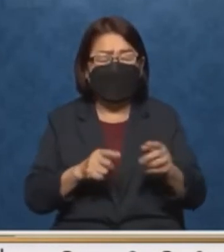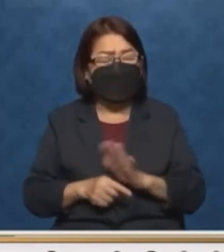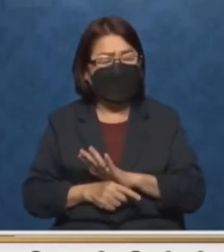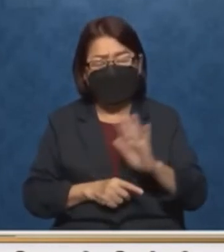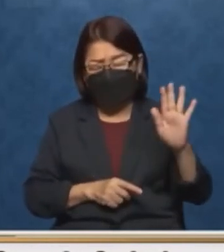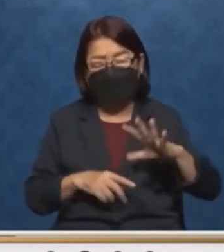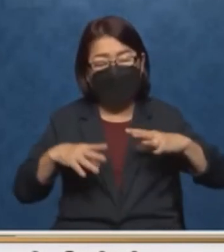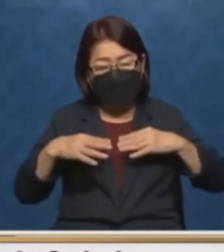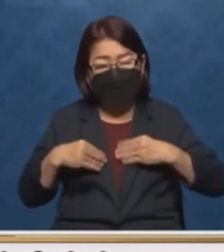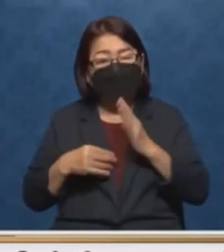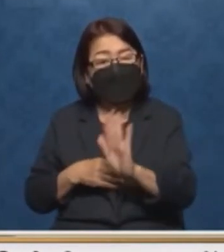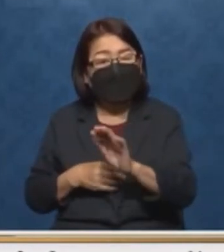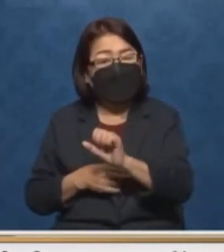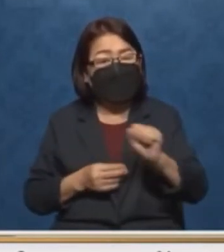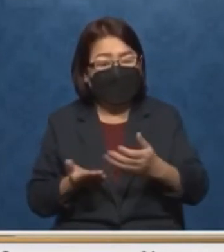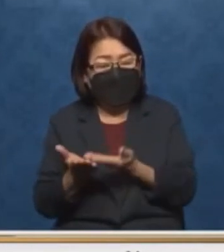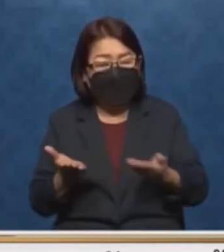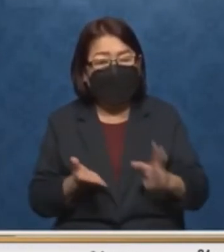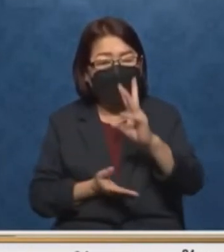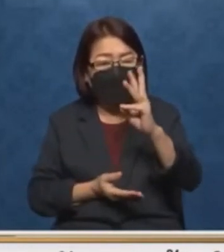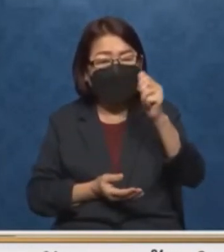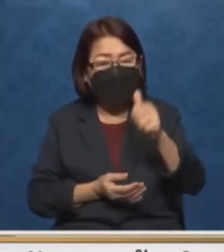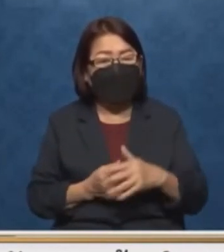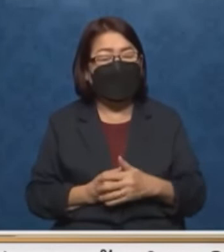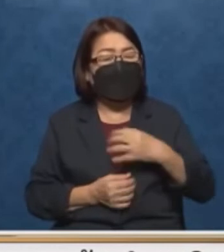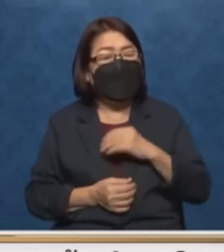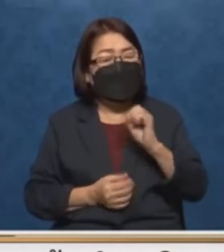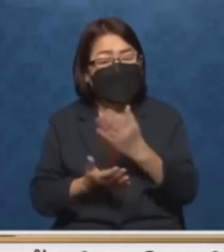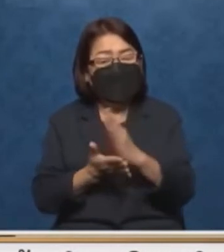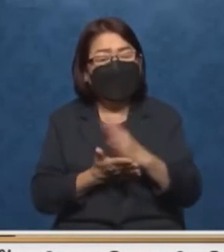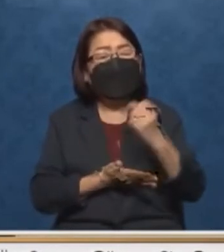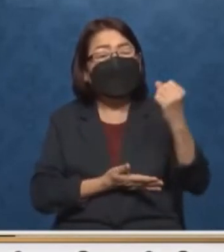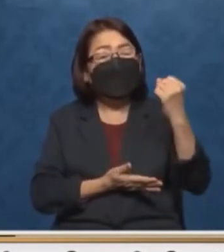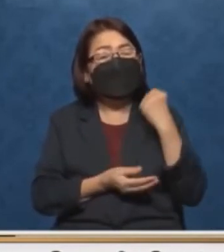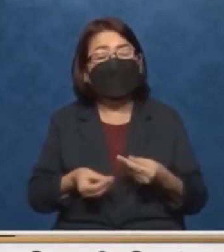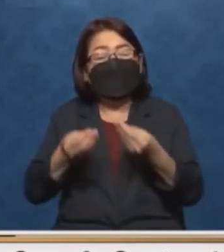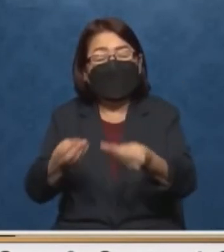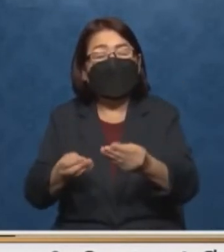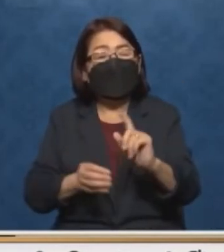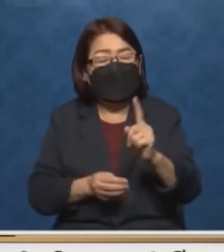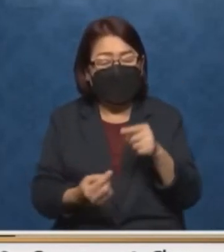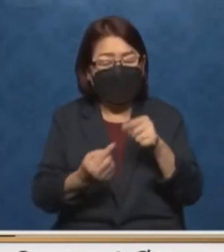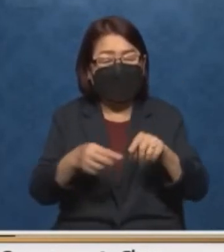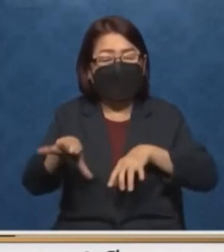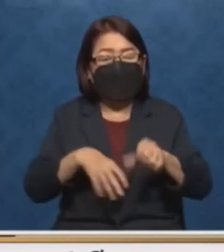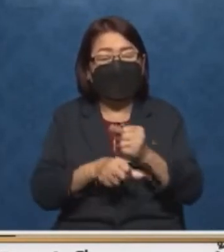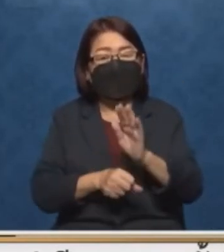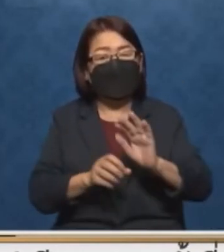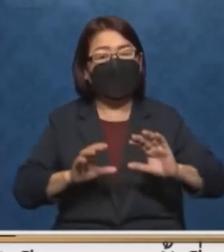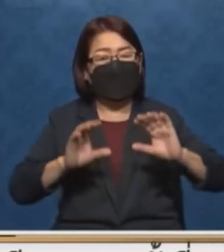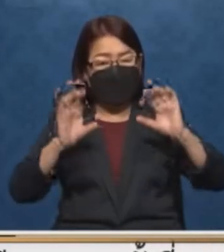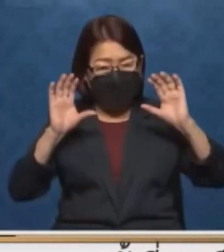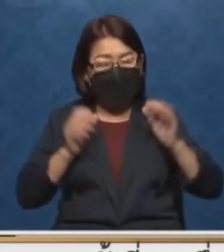และขอกราบเรียนท่านประธานครับว่าการกระจายอำนาจนะครับคือการบริหารจัดการภาครัฐที่